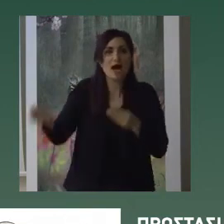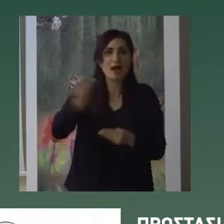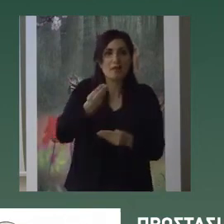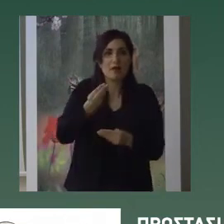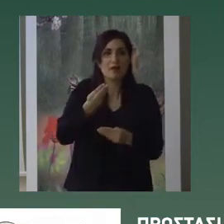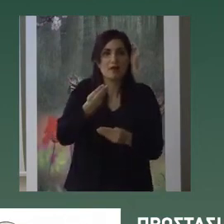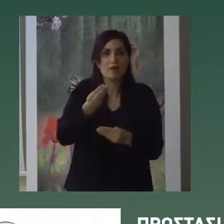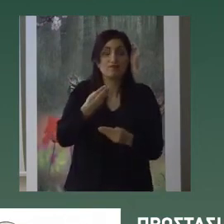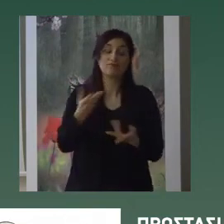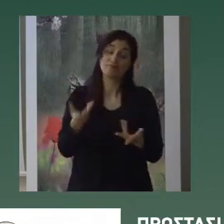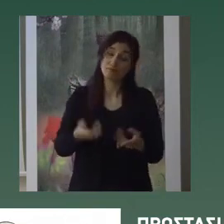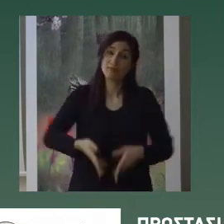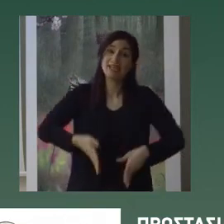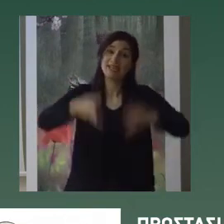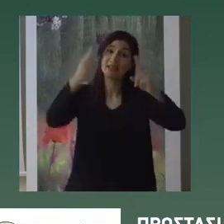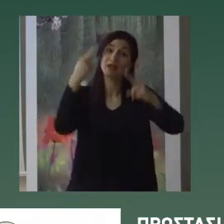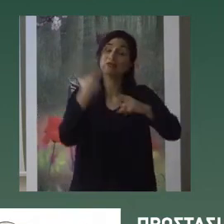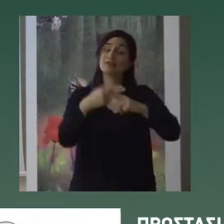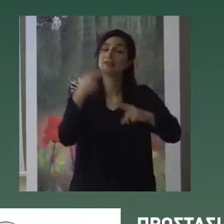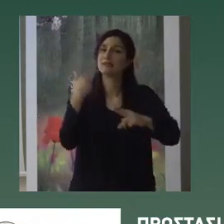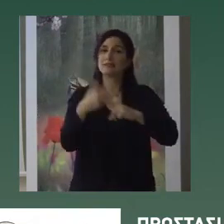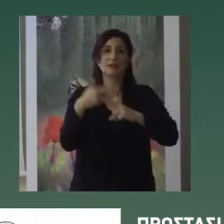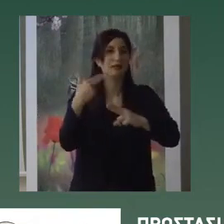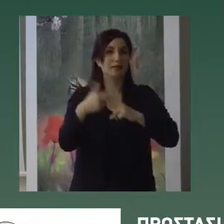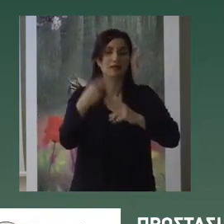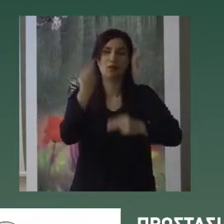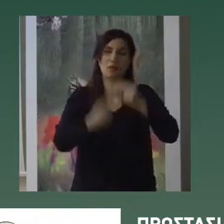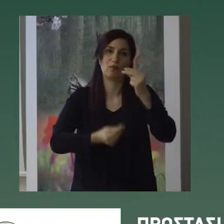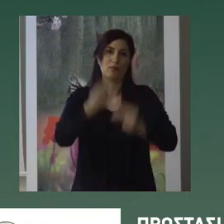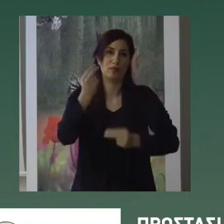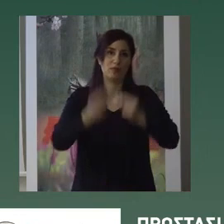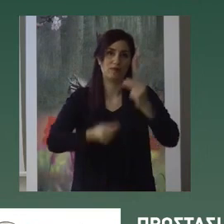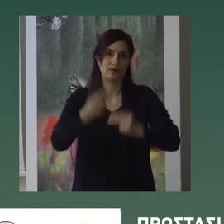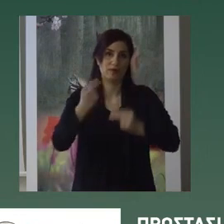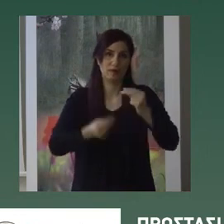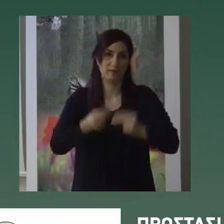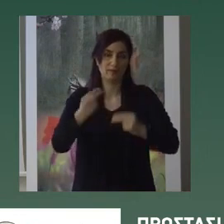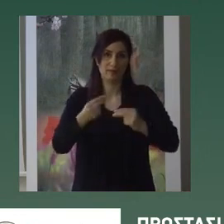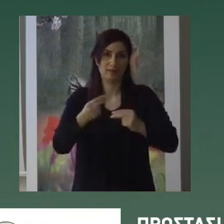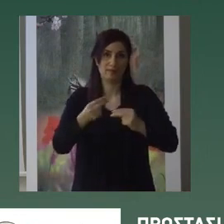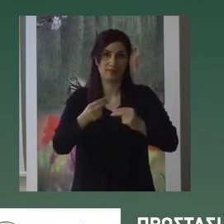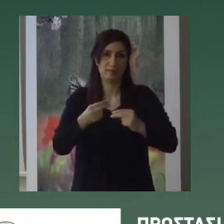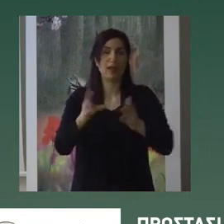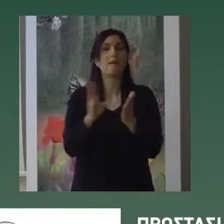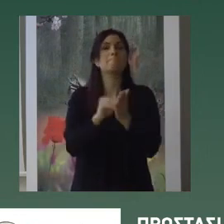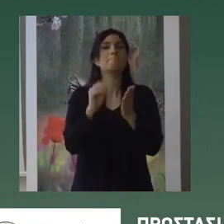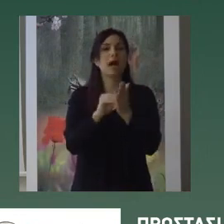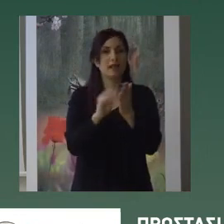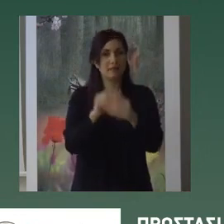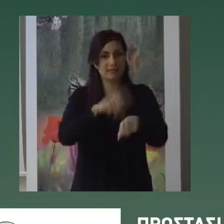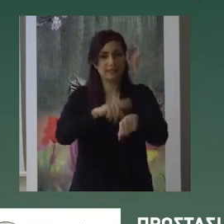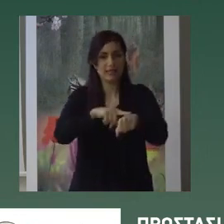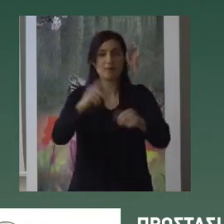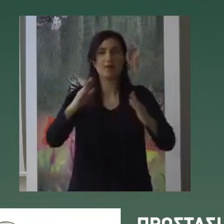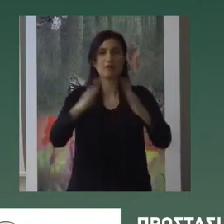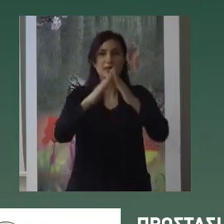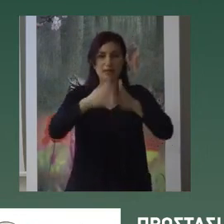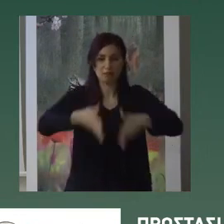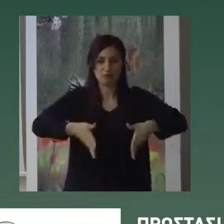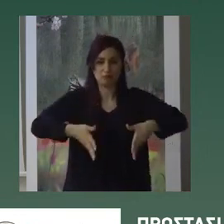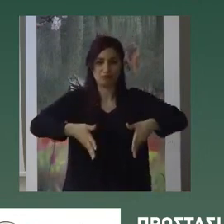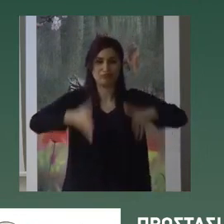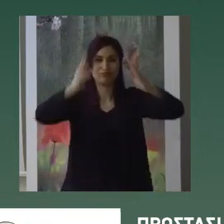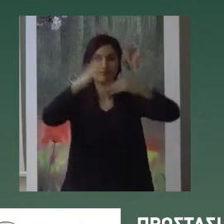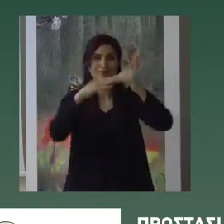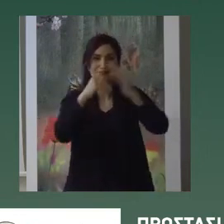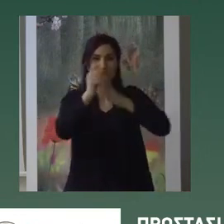κτίριο μπαίνει στην εξίσωση με τρεις τρόπους. Το διοξείδιο του άνθρακα που παράγεται από τα υλικά που χρειάζεσαι για τα κτίρια,